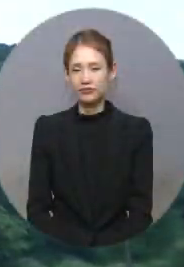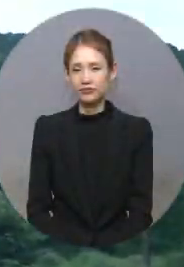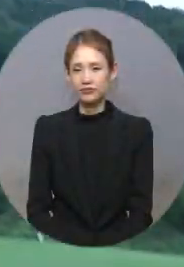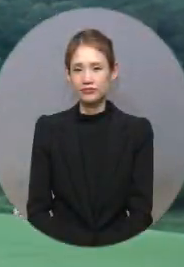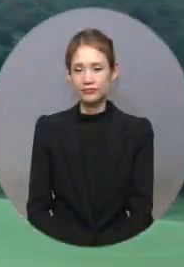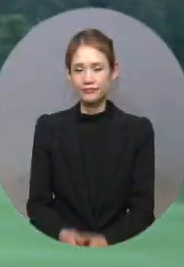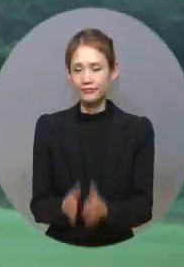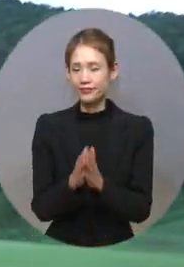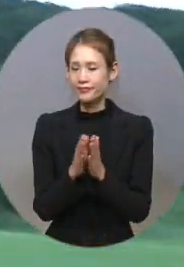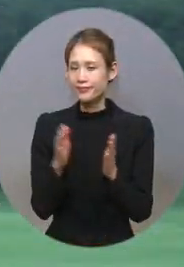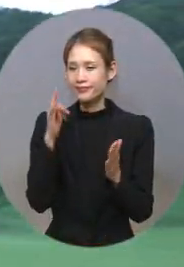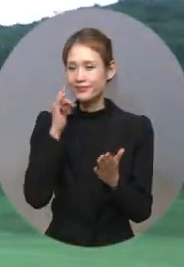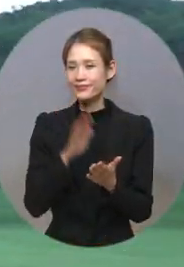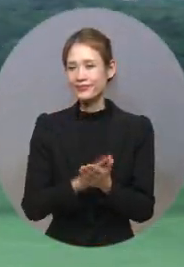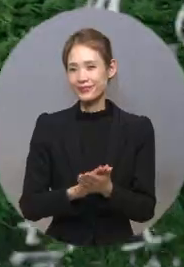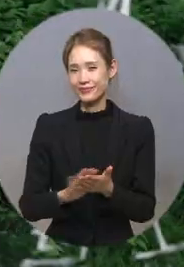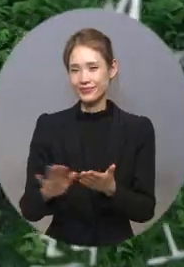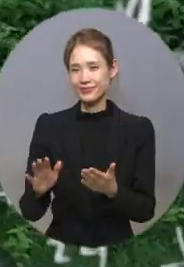시원하다.